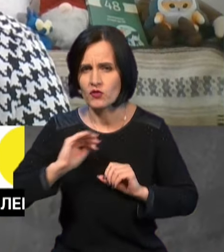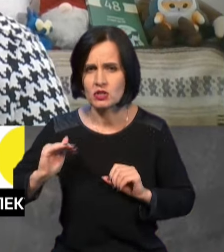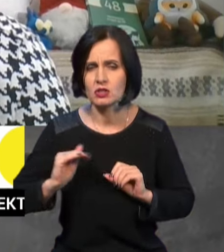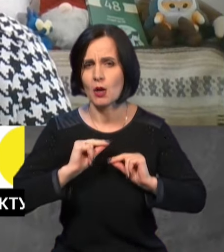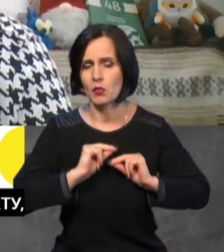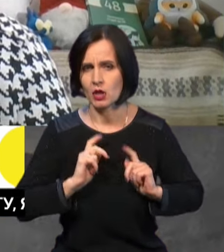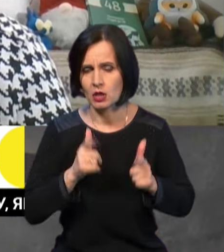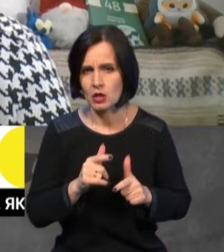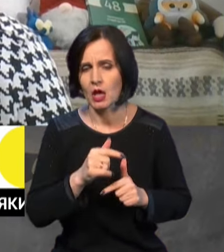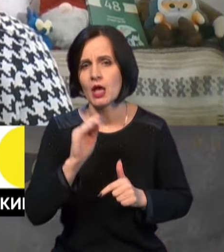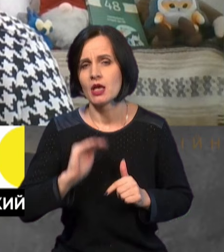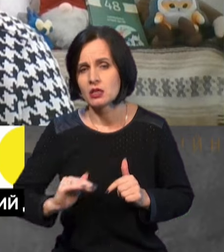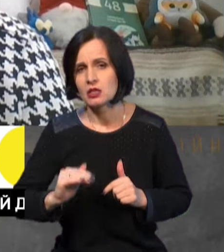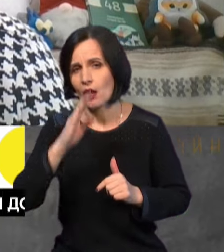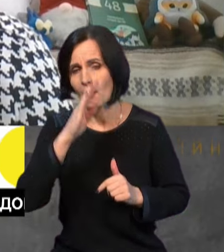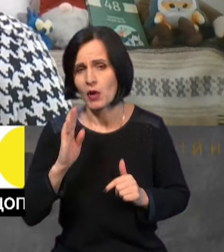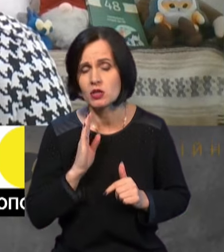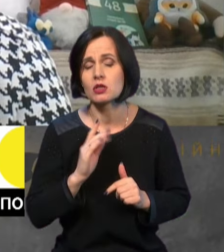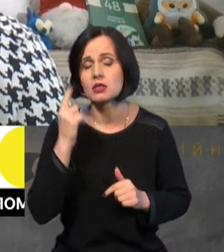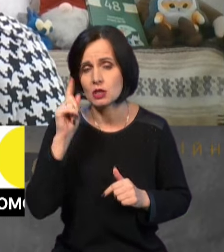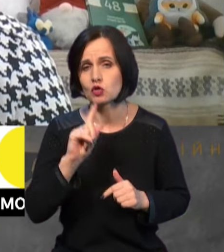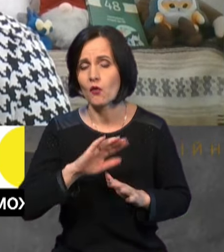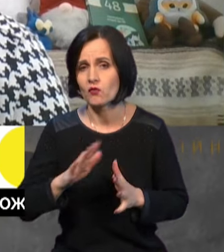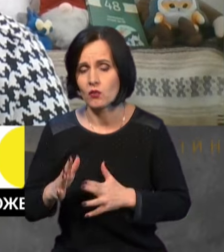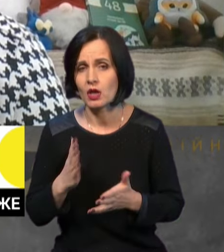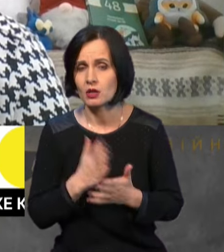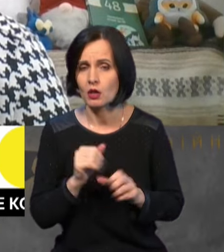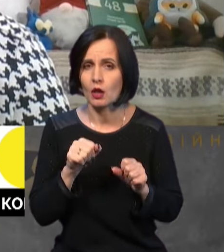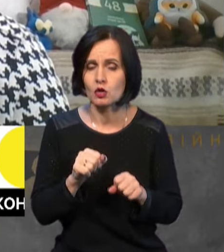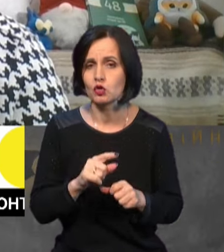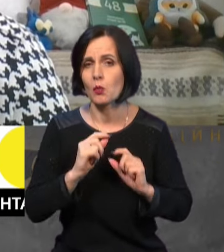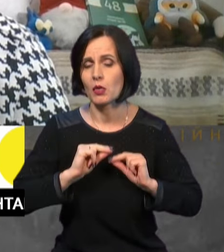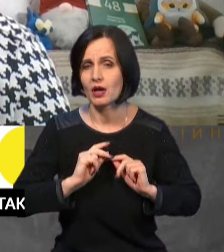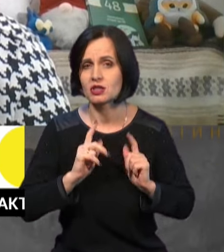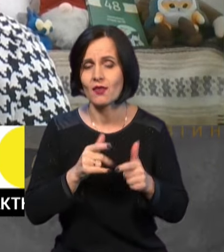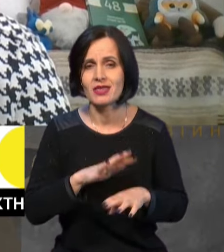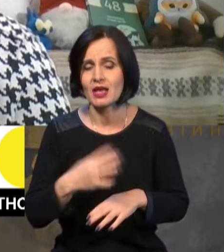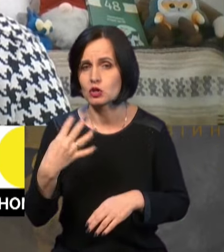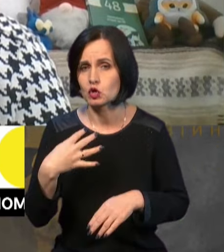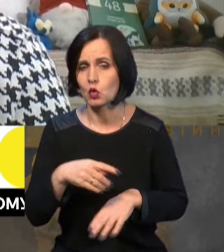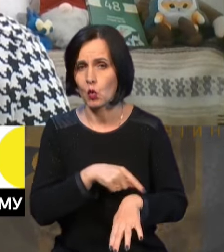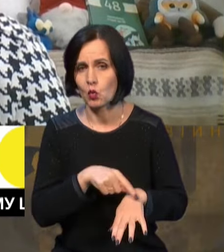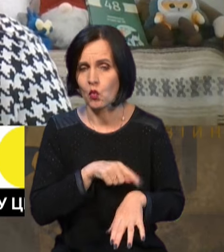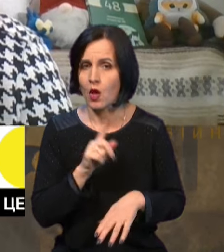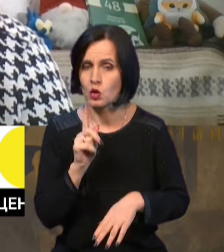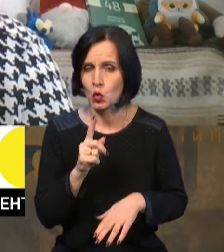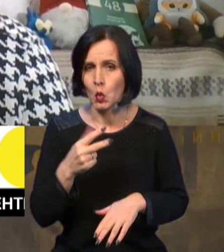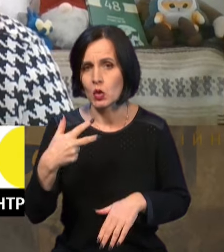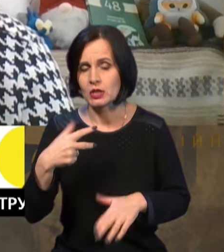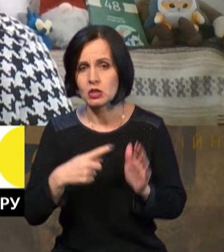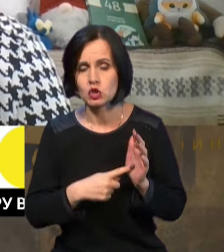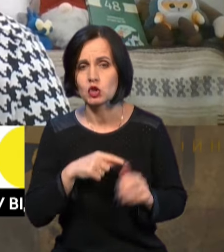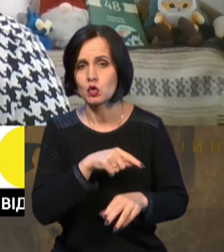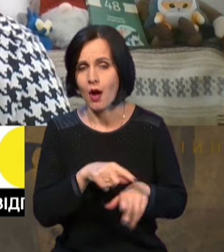в курсі, що відбувається. А є варіант, що це буде працевлаштування не на 40 годин, а на 36 за ту саму заробітну